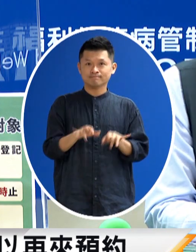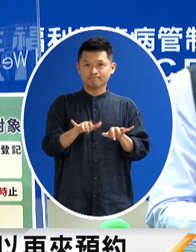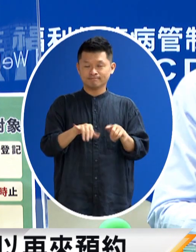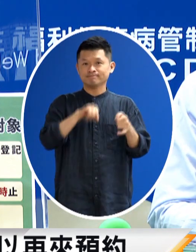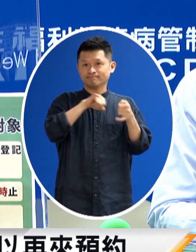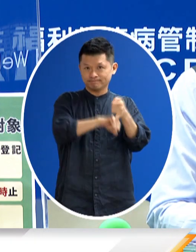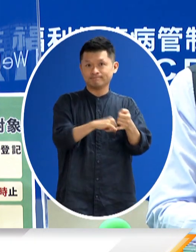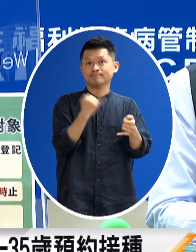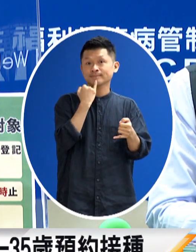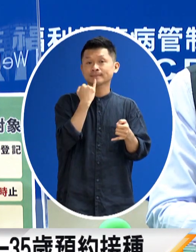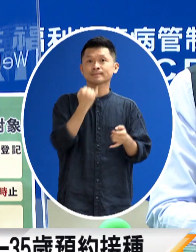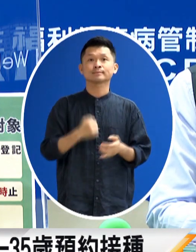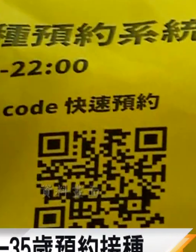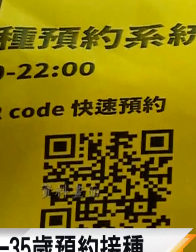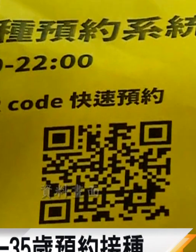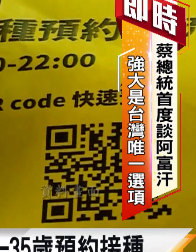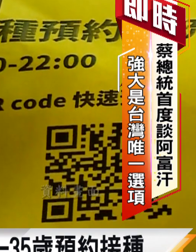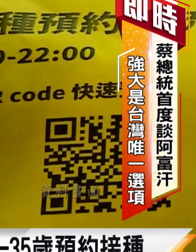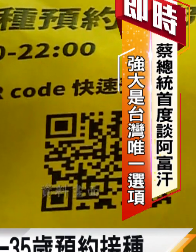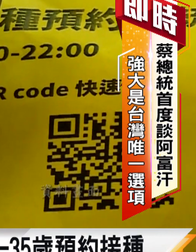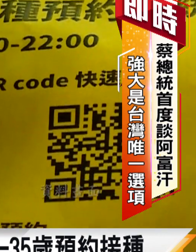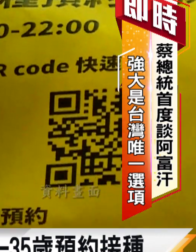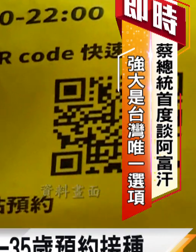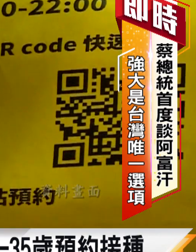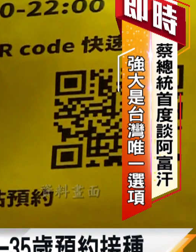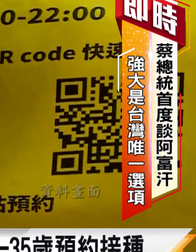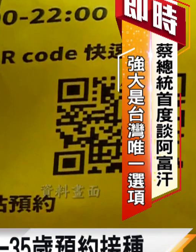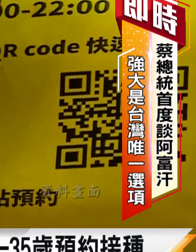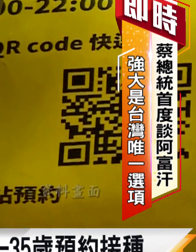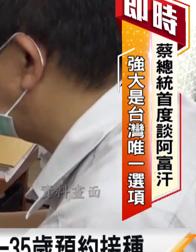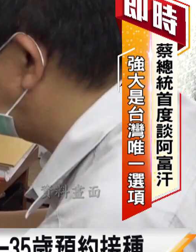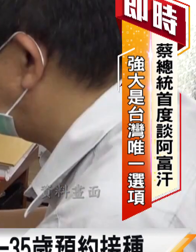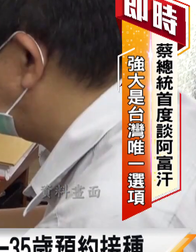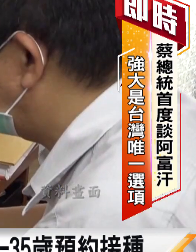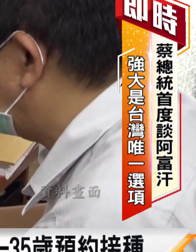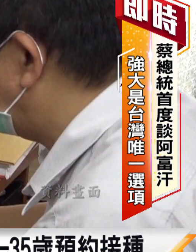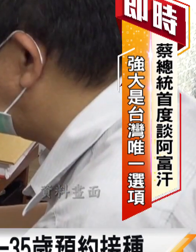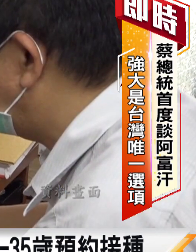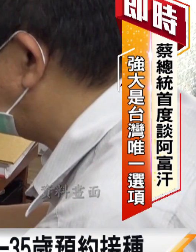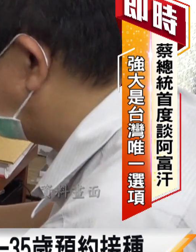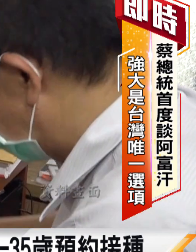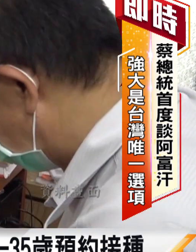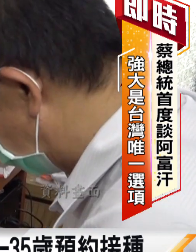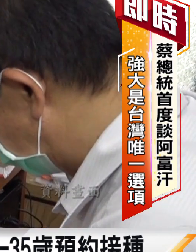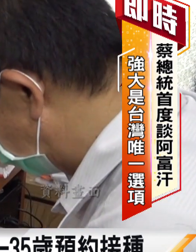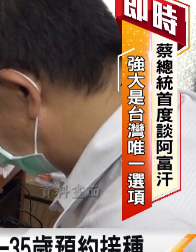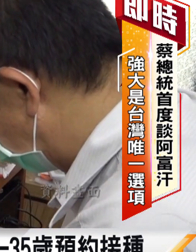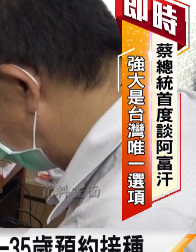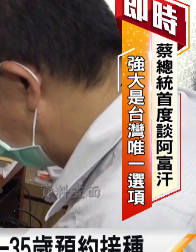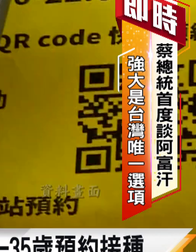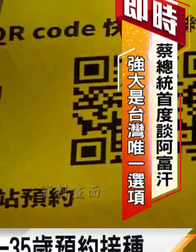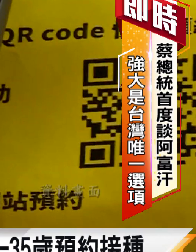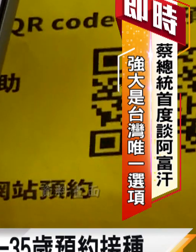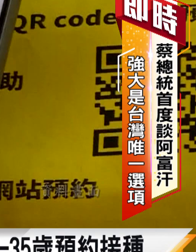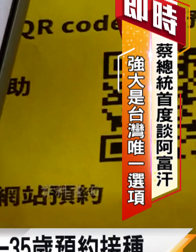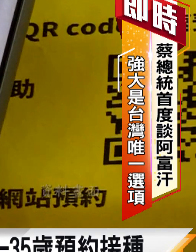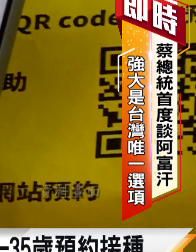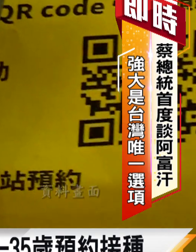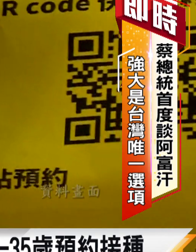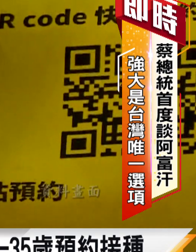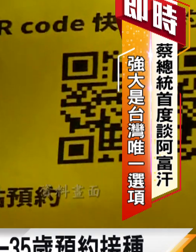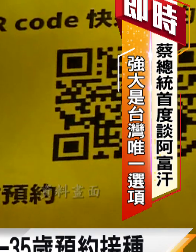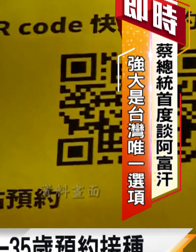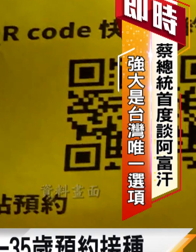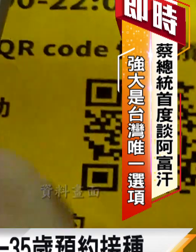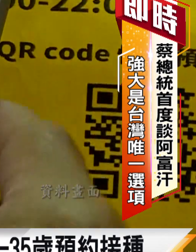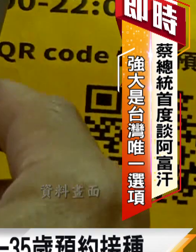约 加开高端疫苗预约接种，20岁到35岁民众8月18日下午4点到8月20日中午12点都